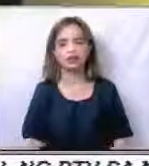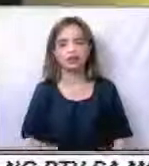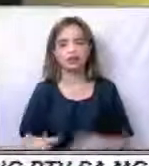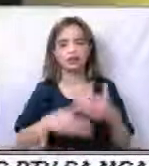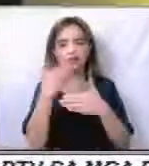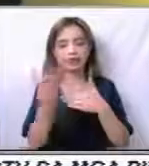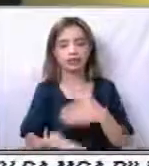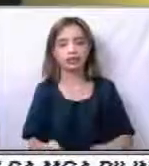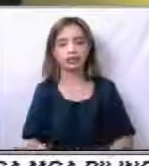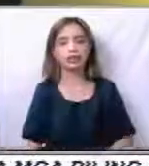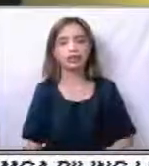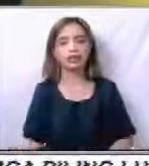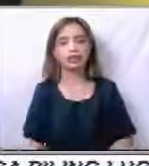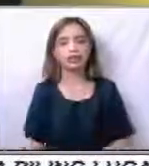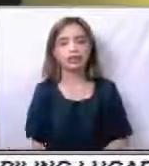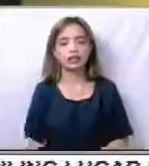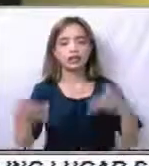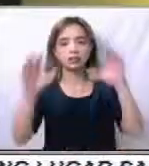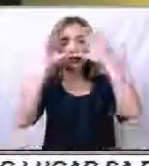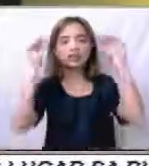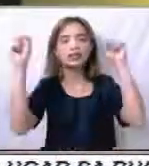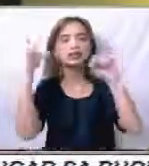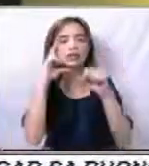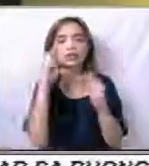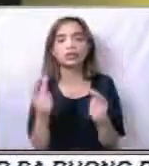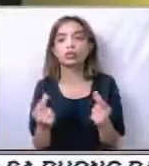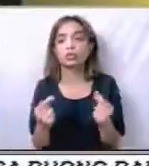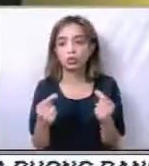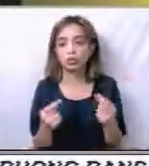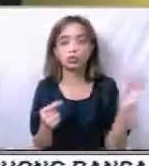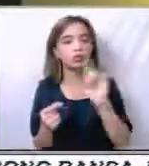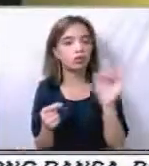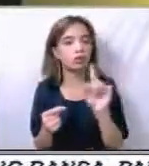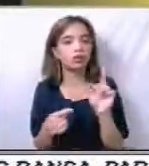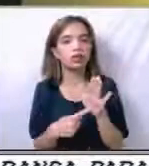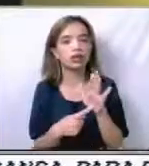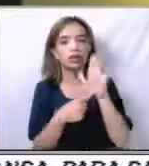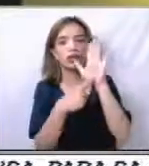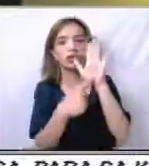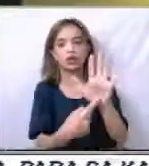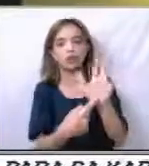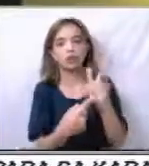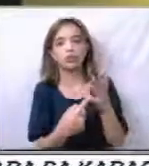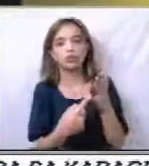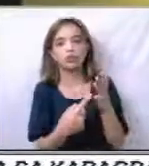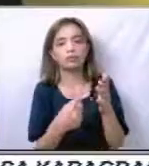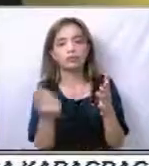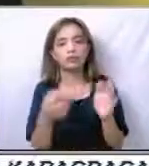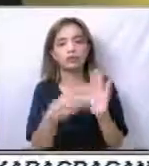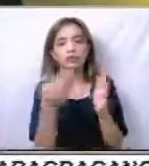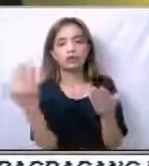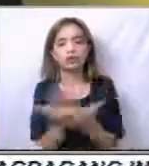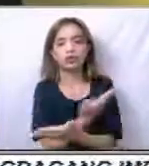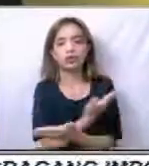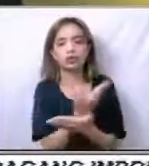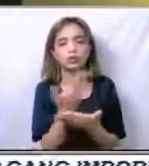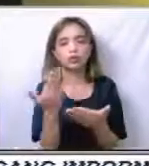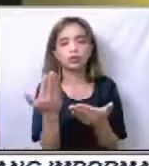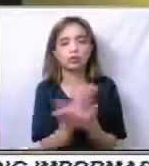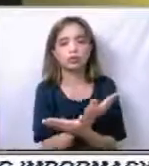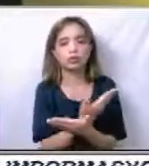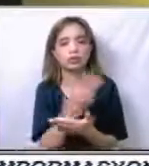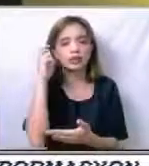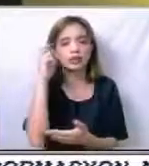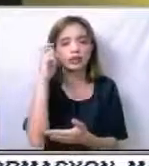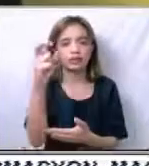Pangunahan naman ng Pangulong Rodrigo Duterte ngayong araw ang pagpapakita sa publiko ng mga brand new train sets na